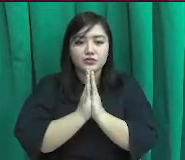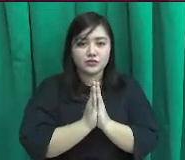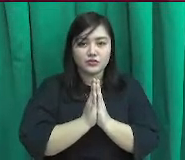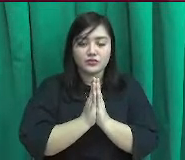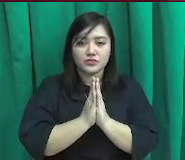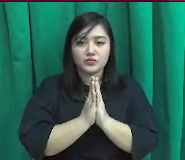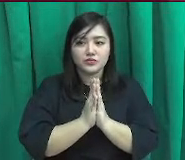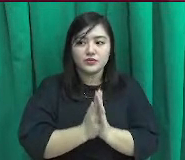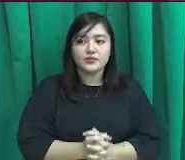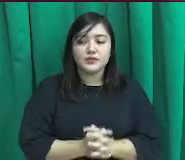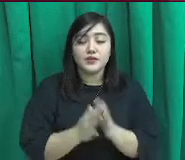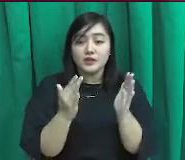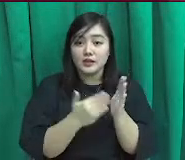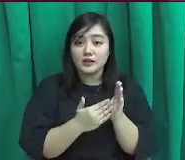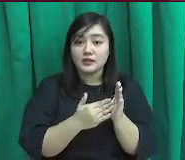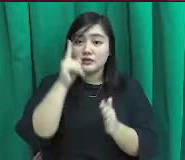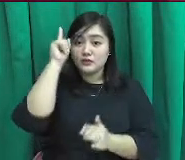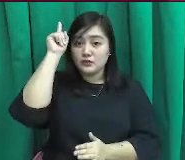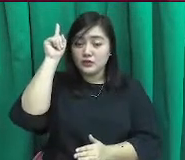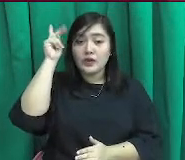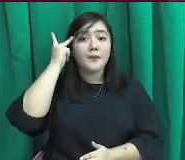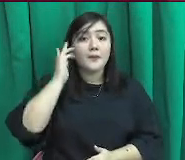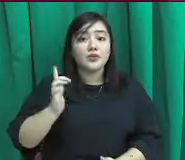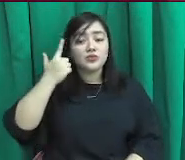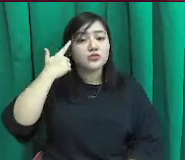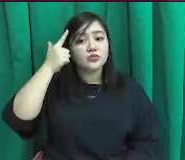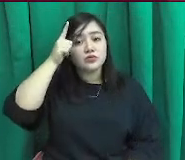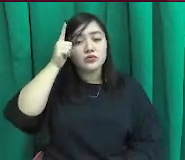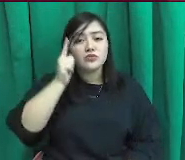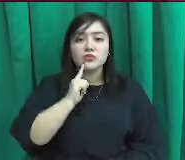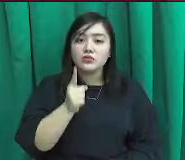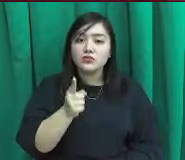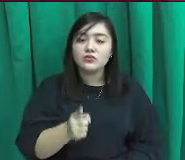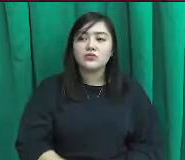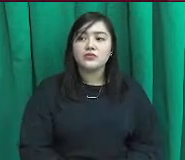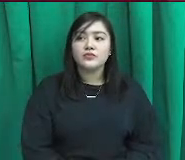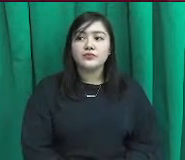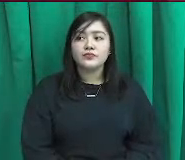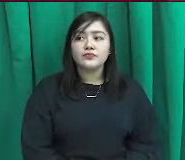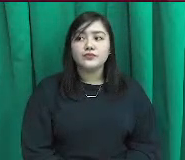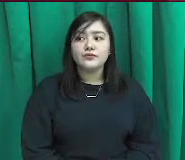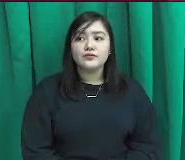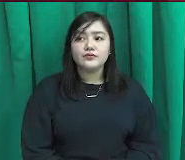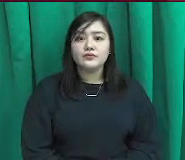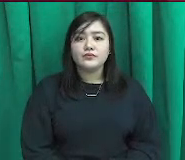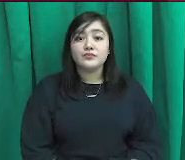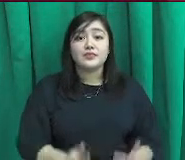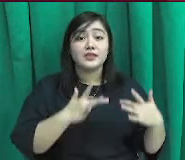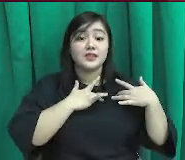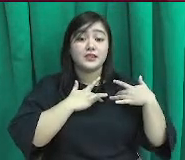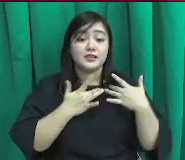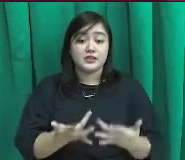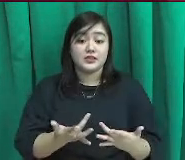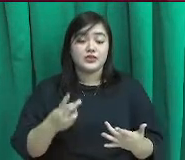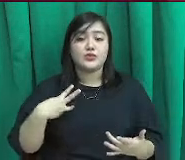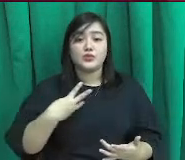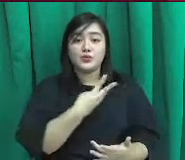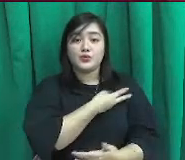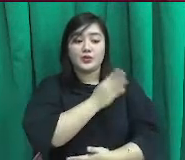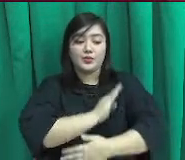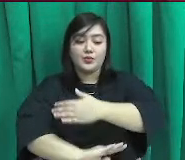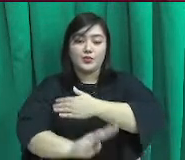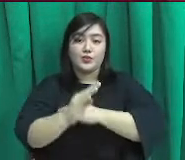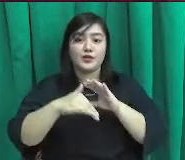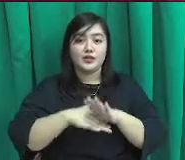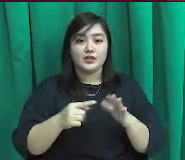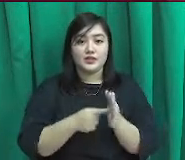ating pastor na kung papaano tayo, alam po natin individually, since na tayo ipinanganak sa mundo na ito, alam natin we